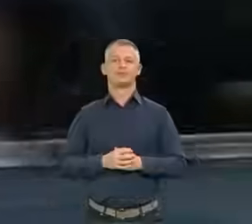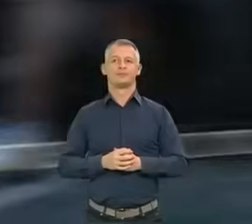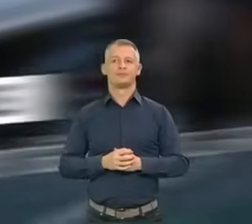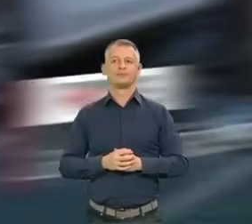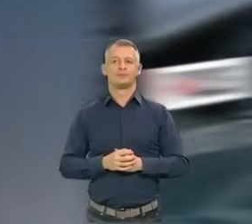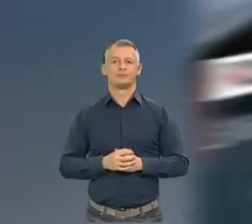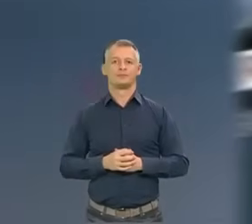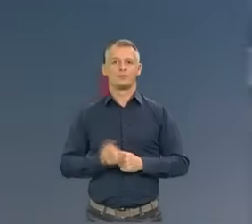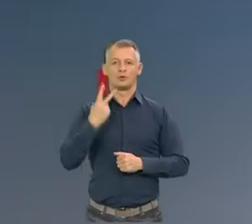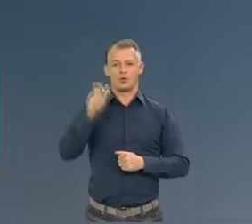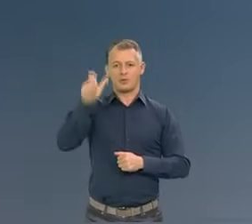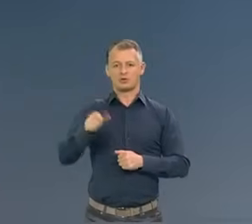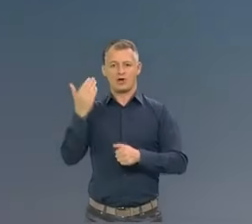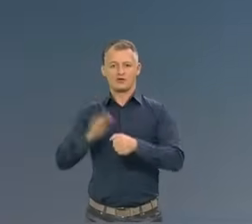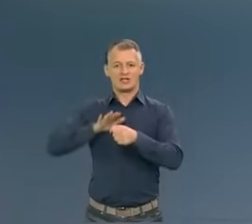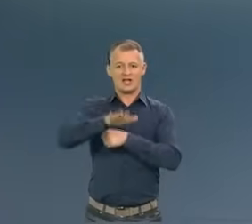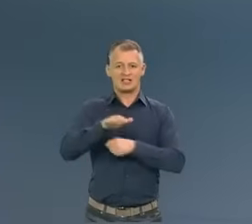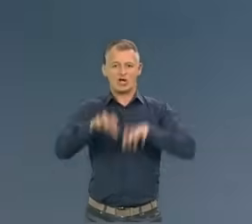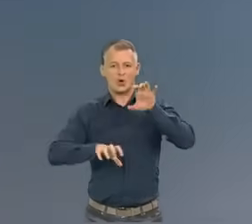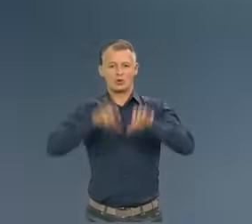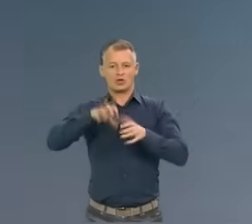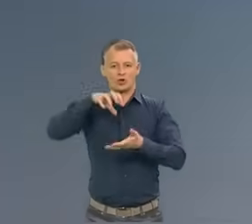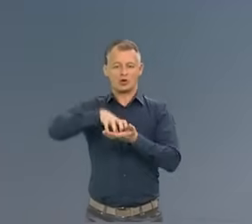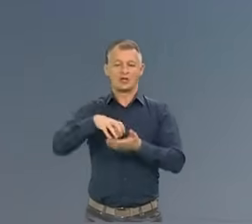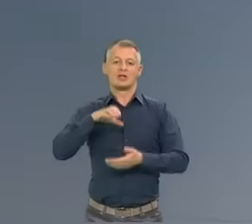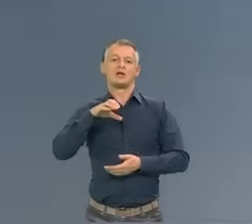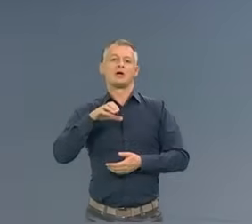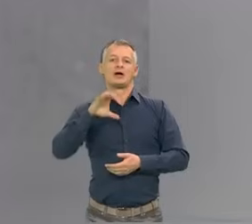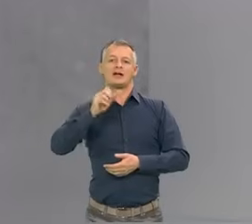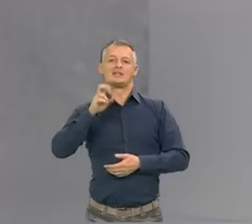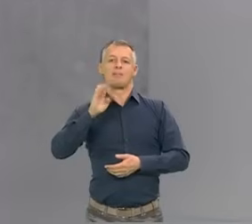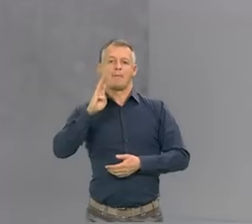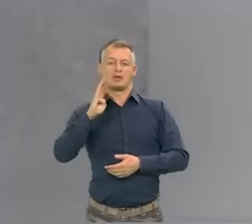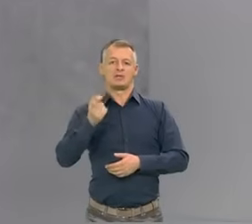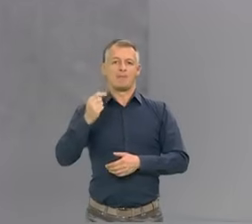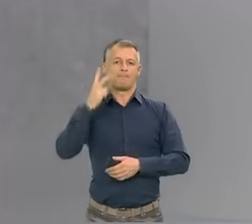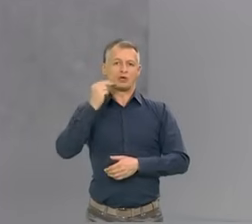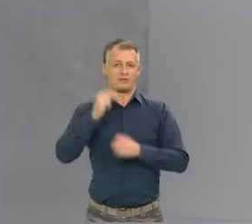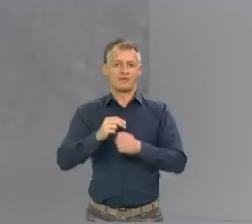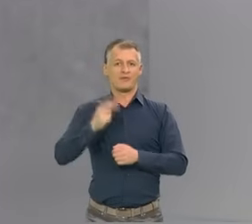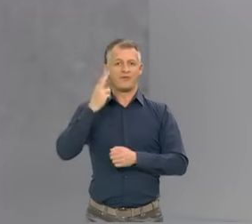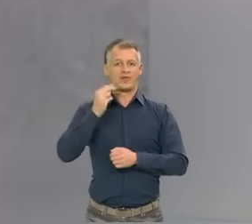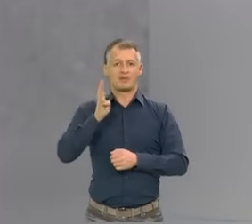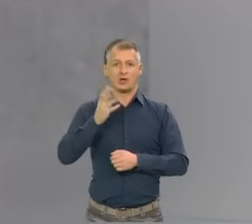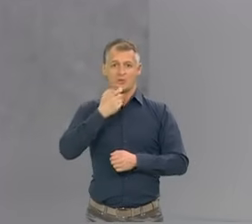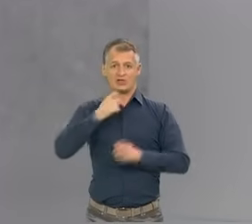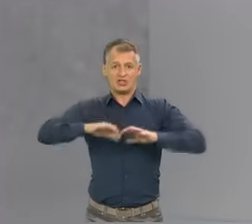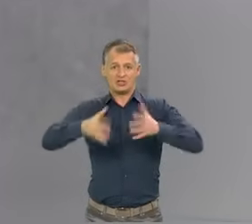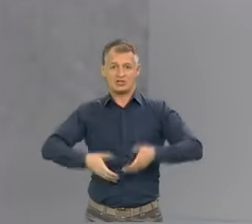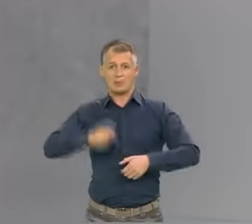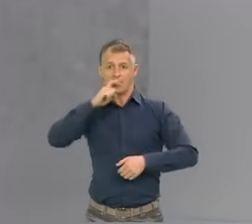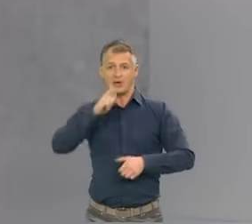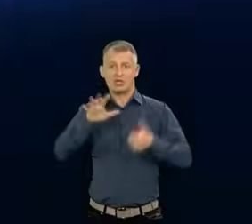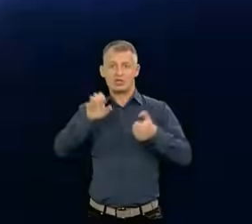parcate doi oameni au fost atacați de urs în localitatea crisbav din județul Brașov vorbim de o fată de 14 ani însărcinată și un bărbat de